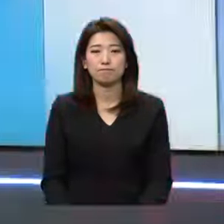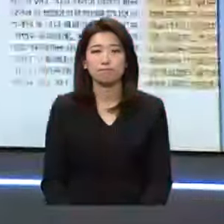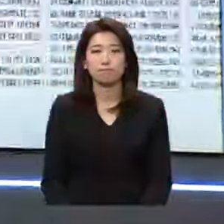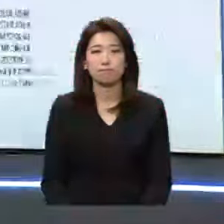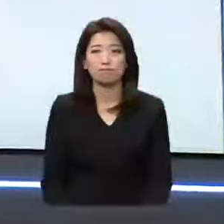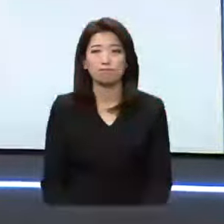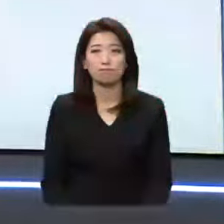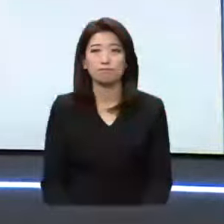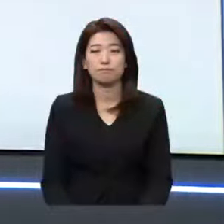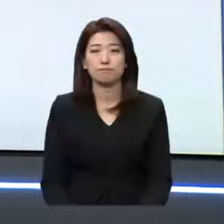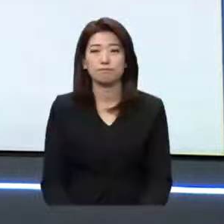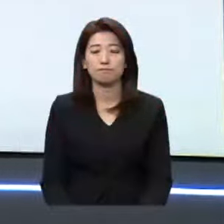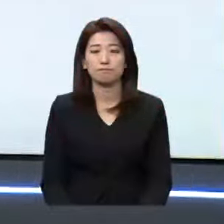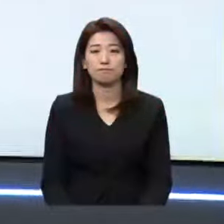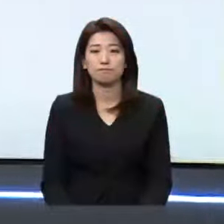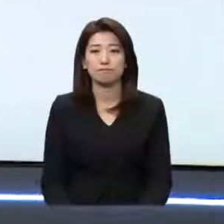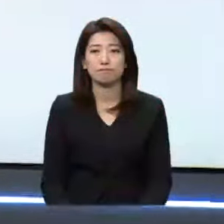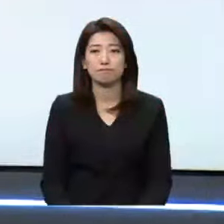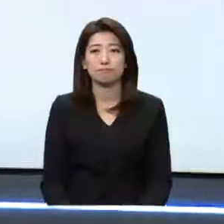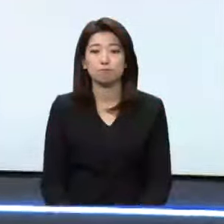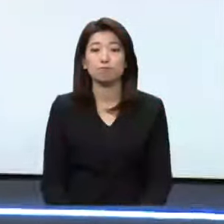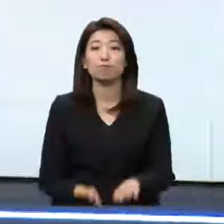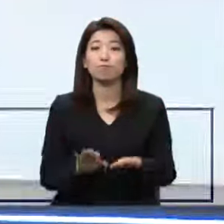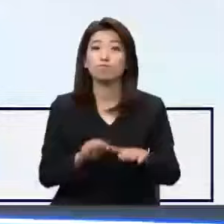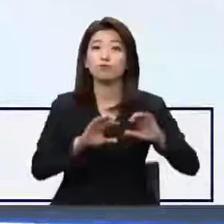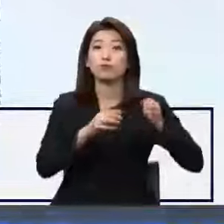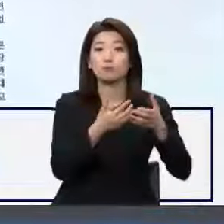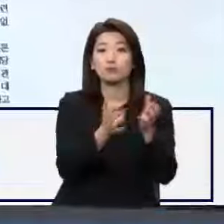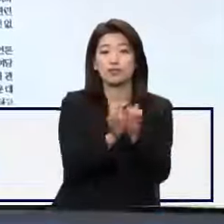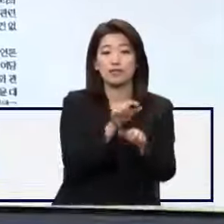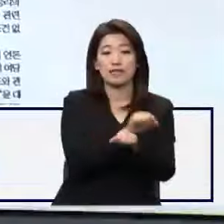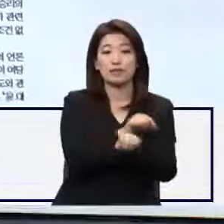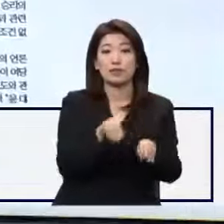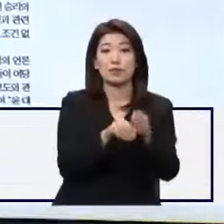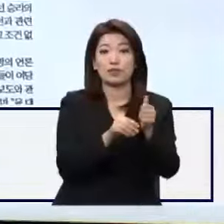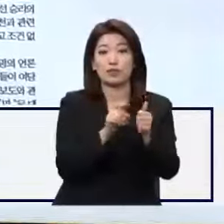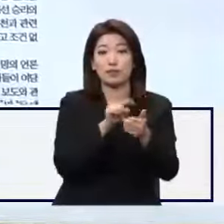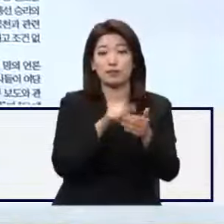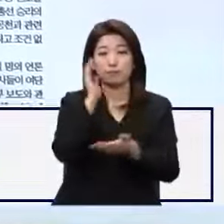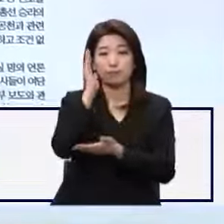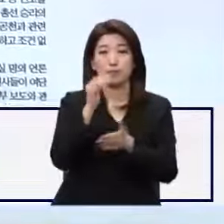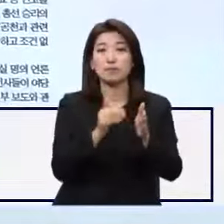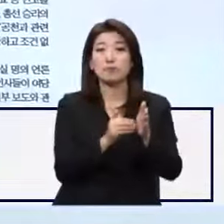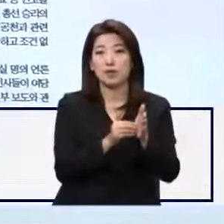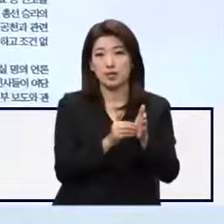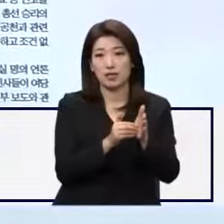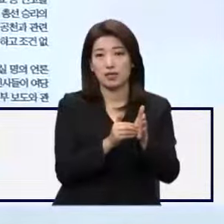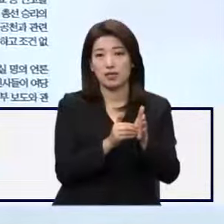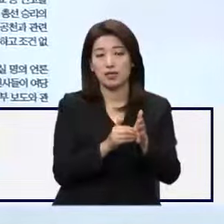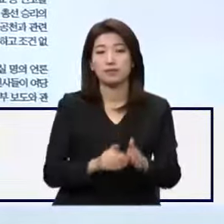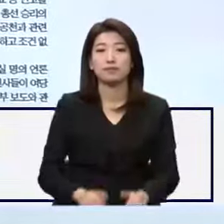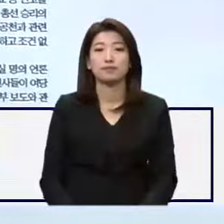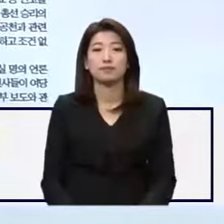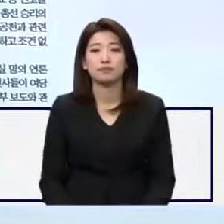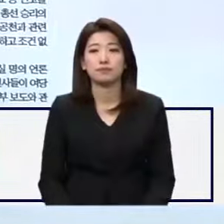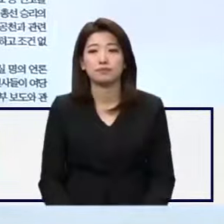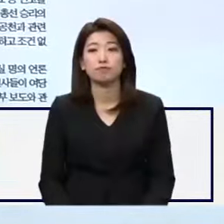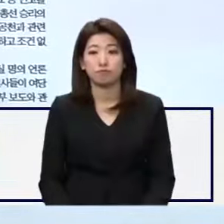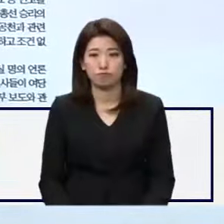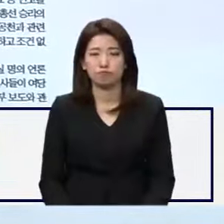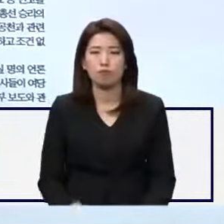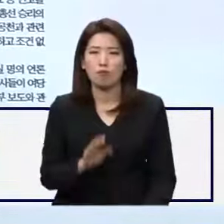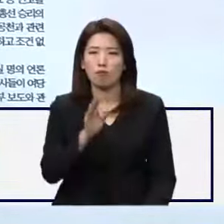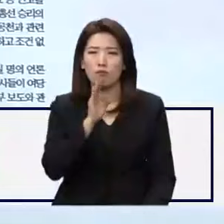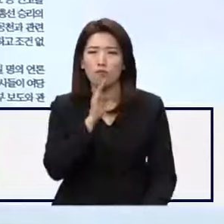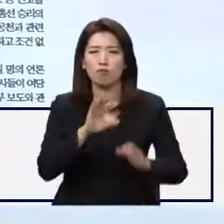부탁드렸습니다네 사무총장의 얘기를 좀 직접 들어봤습니다 일단 서병수 그리고 김태호 두 사람네 묵직한